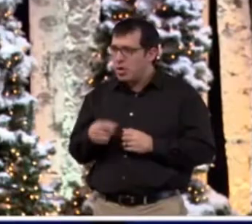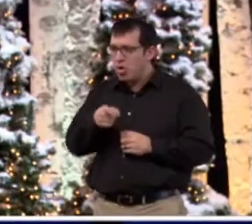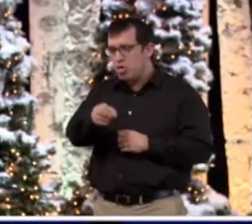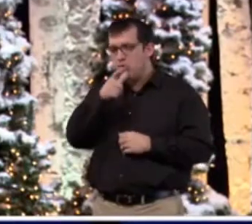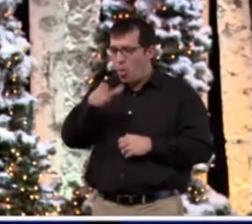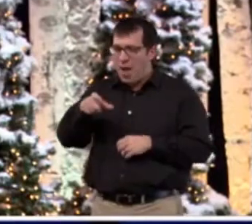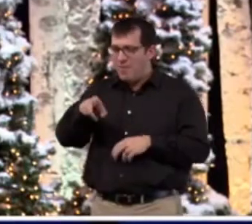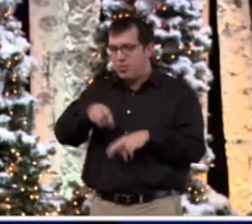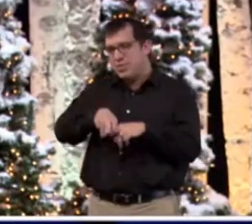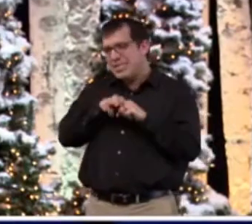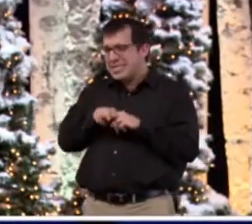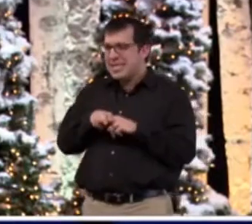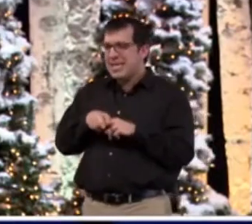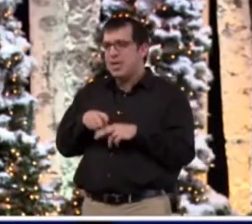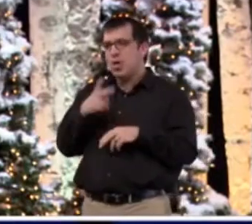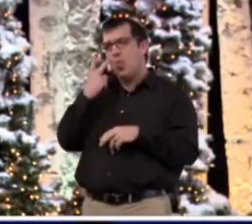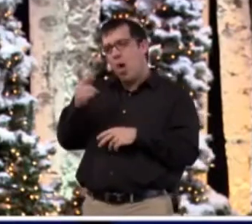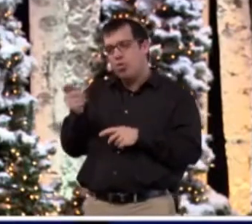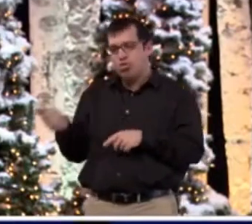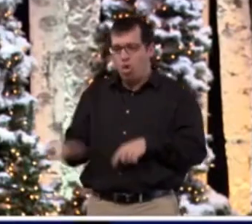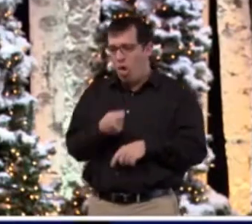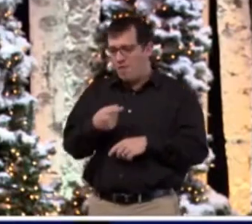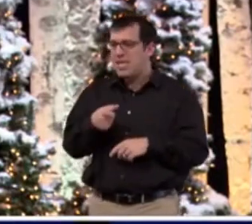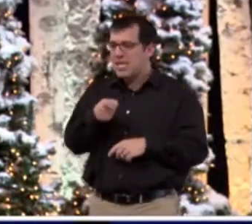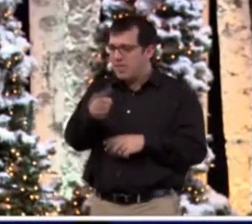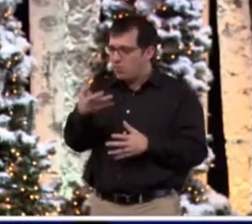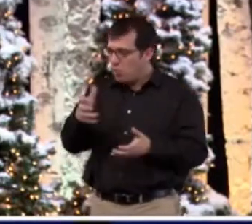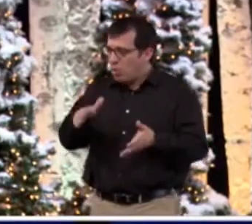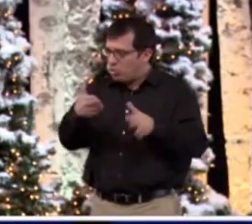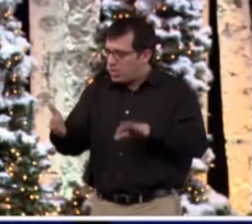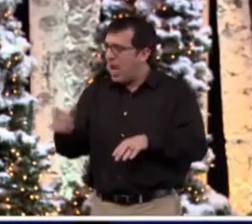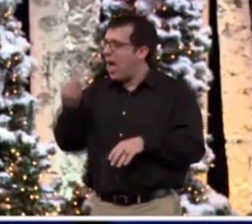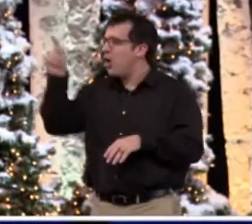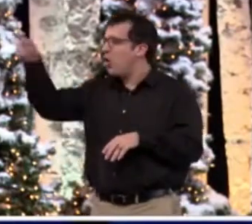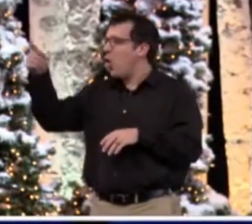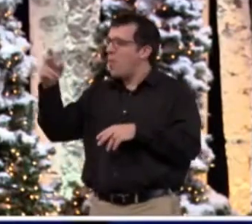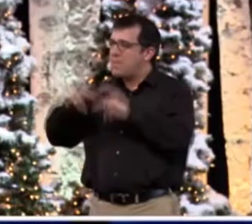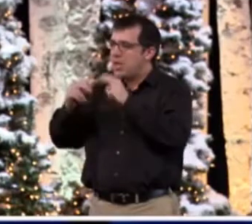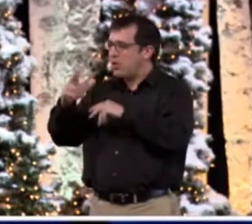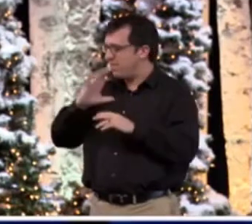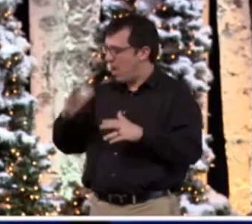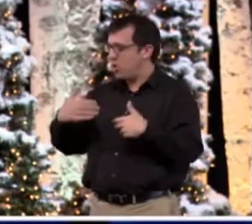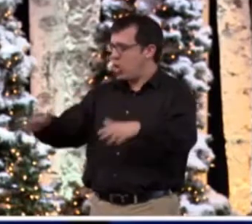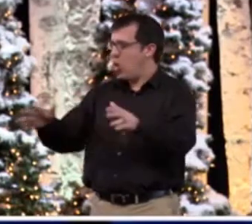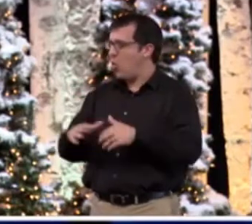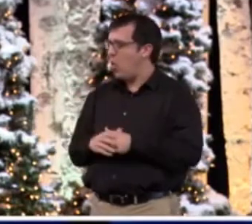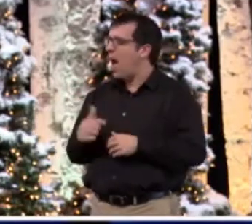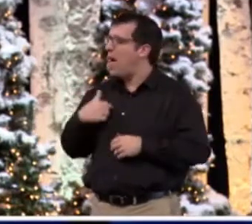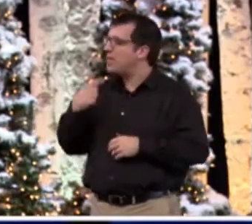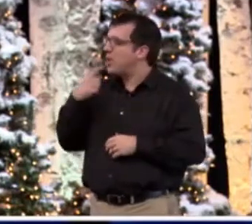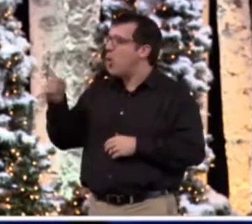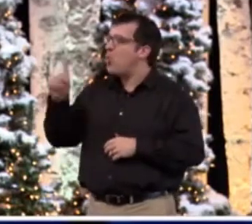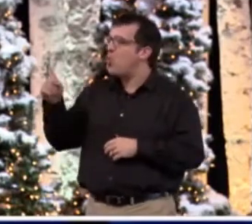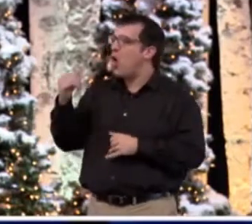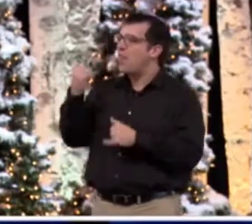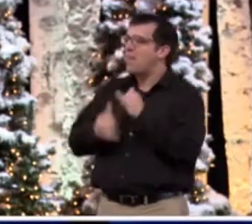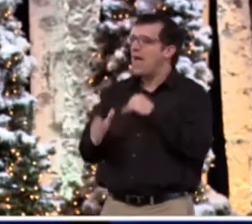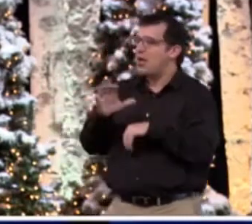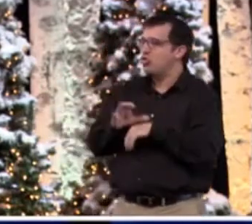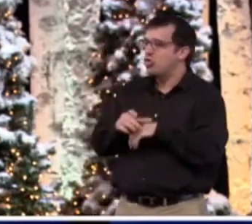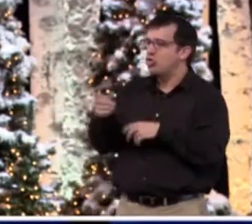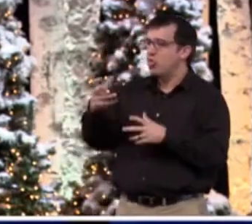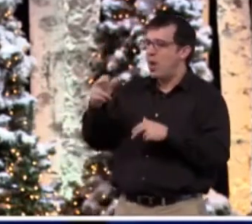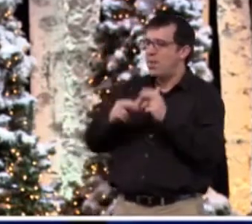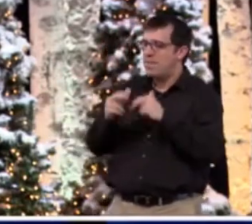गरेको हेर्ने व्यक्ति हुनुहुन्न। त्यसकारण यदि तपाईँ फिल्डमै मर्न चाहनुहुन्छ भने त्यो पनि ठिक छ। मैले भने, तपाईँ कुन ठाउँमा